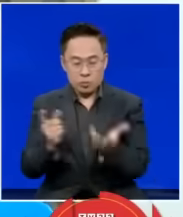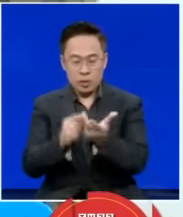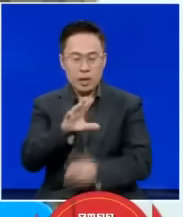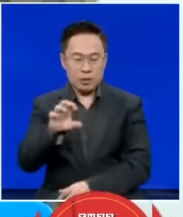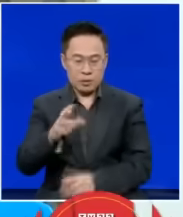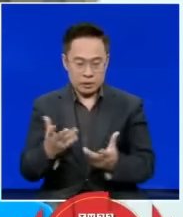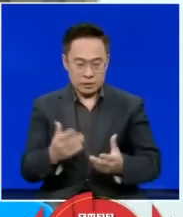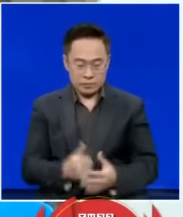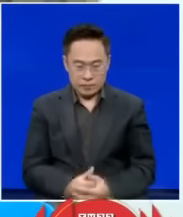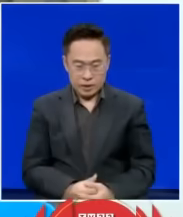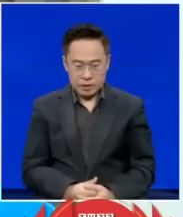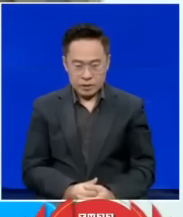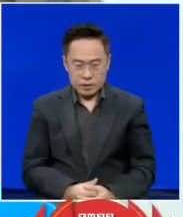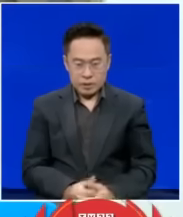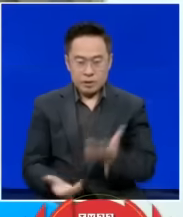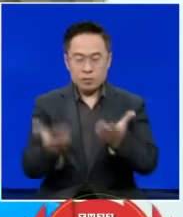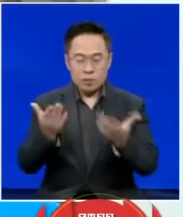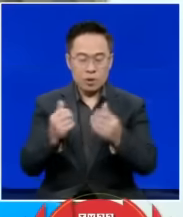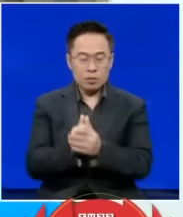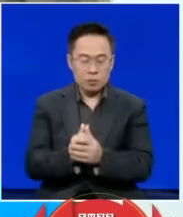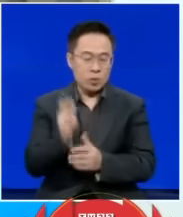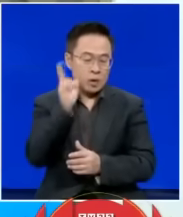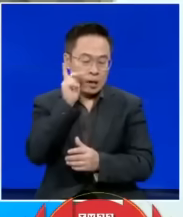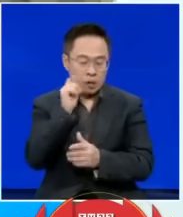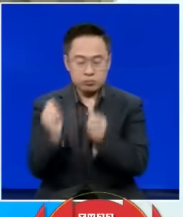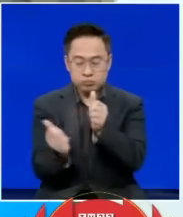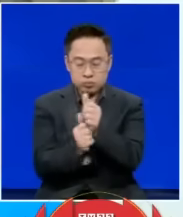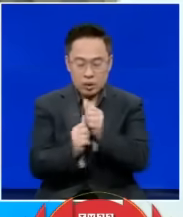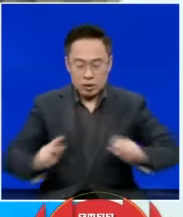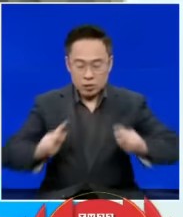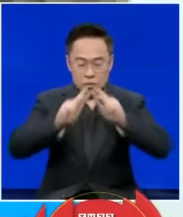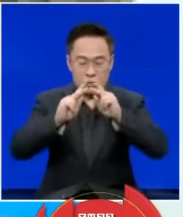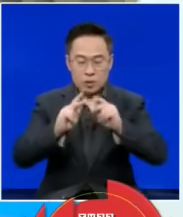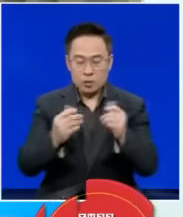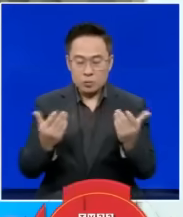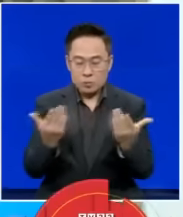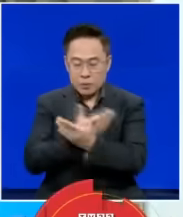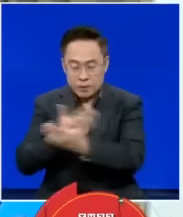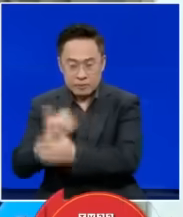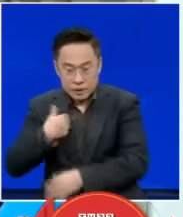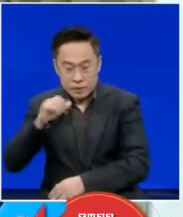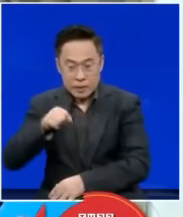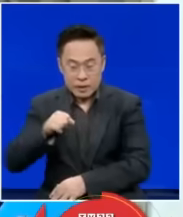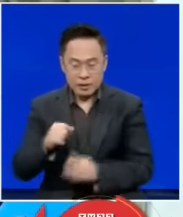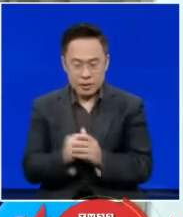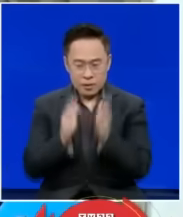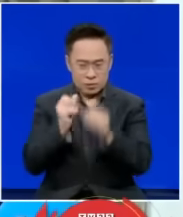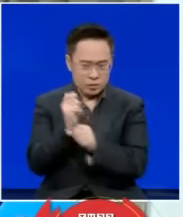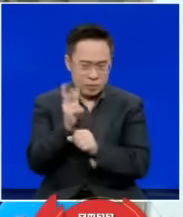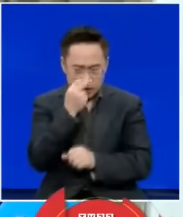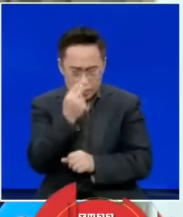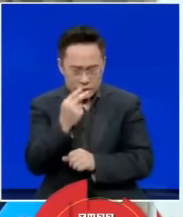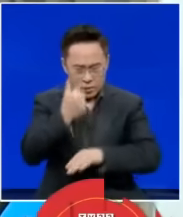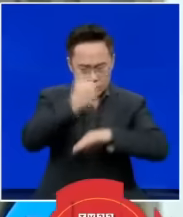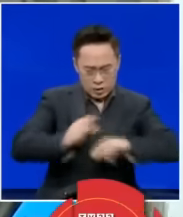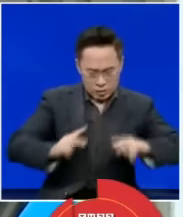แล้วก็บอกว่าพวกท่านตั้งข้อสังเกตกันเองแต่ว่าในฐานะที่เป็นผู้นำรัฐบาลก็สนใจเรื่องผลงานนะถ้าผลงานดีก็ว่ากัน